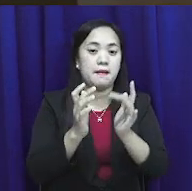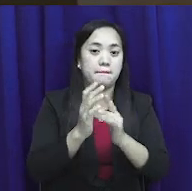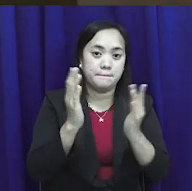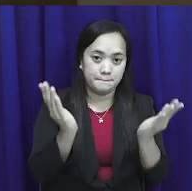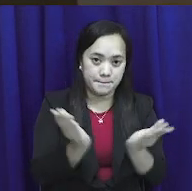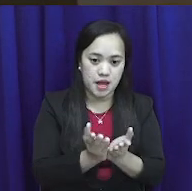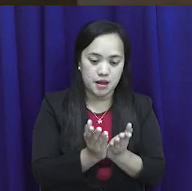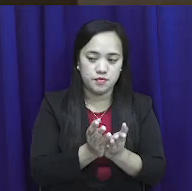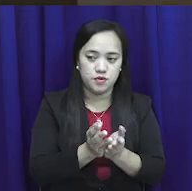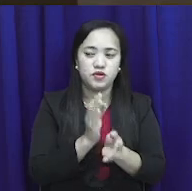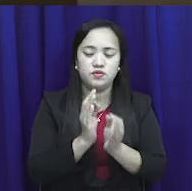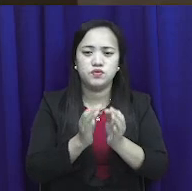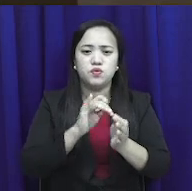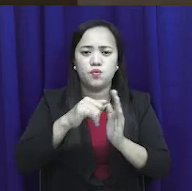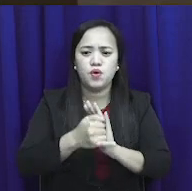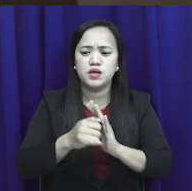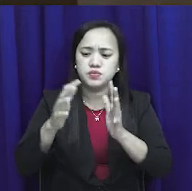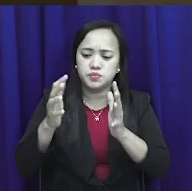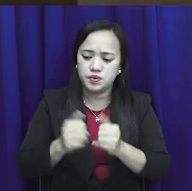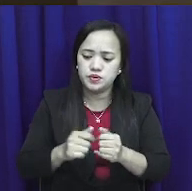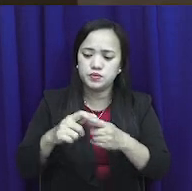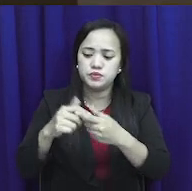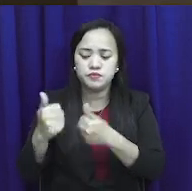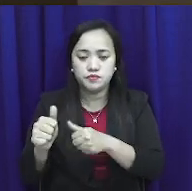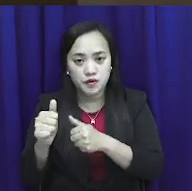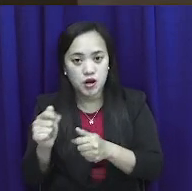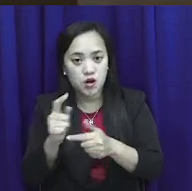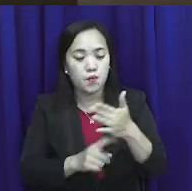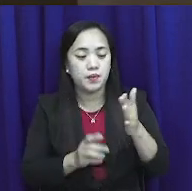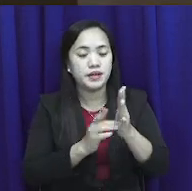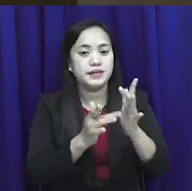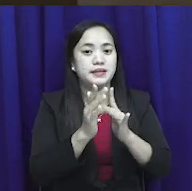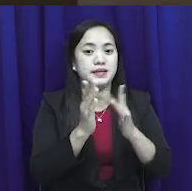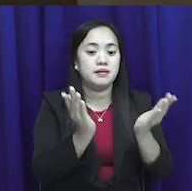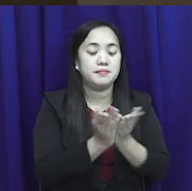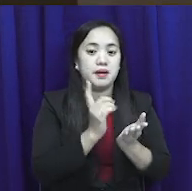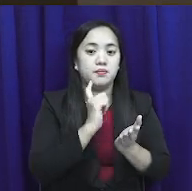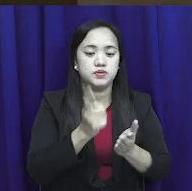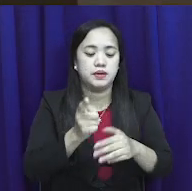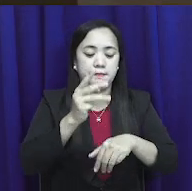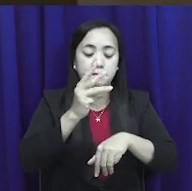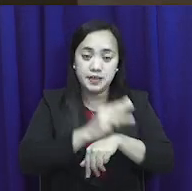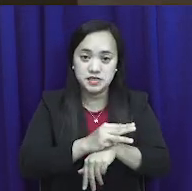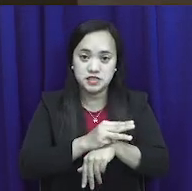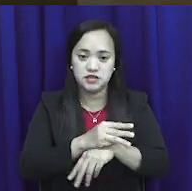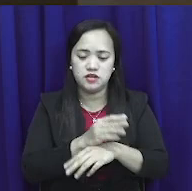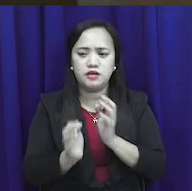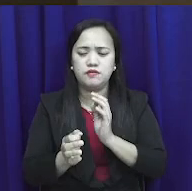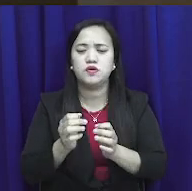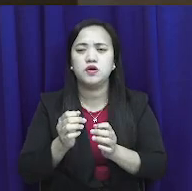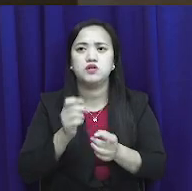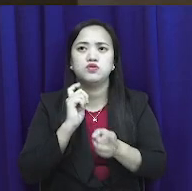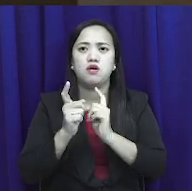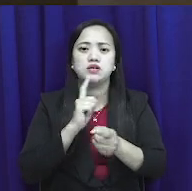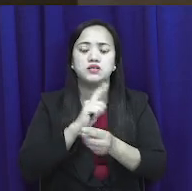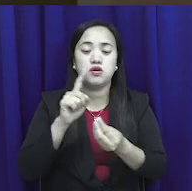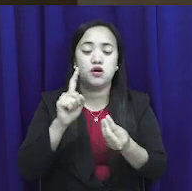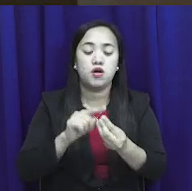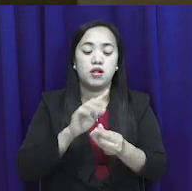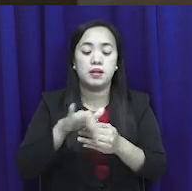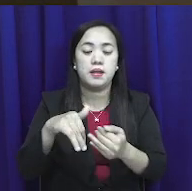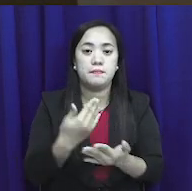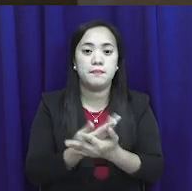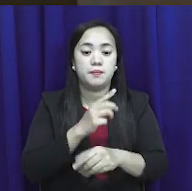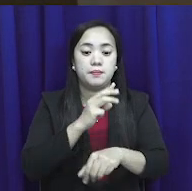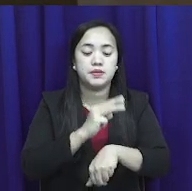so Sabi ko nga kaya dito mga kapatid Ministry o punta tayo Ministry p pinag-usapan po natin yung Ministry Paano nito